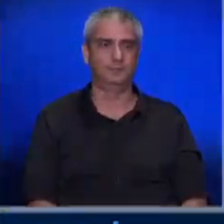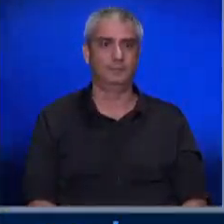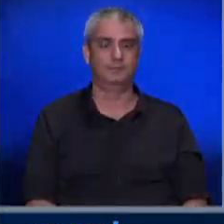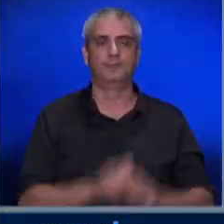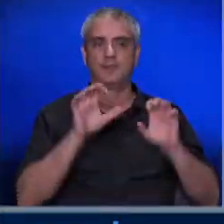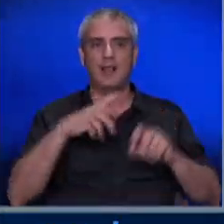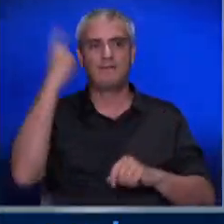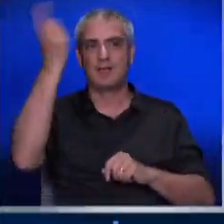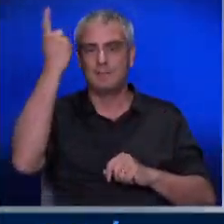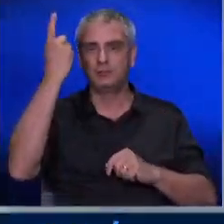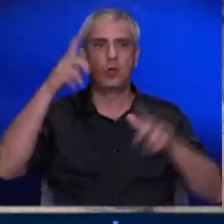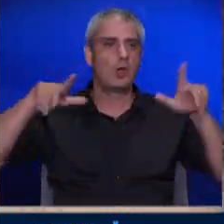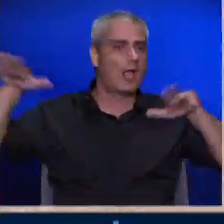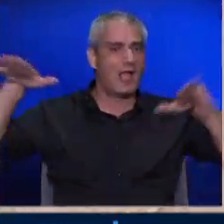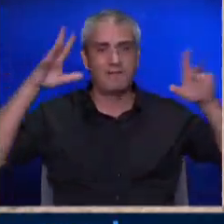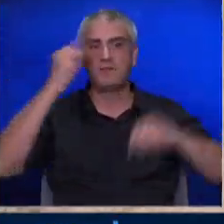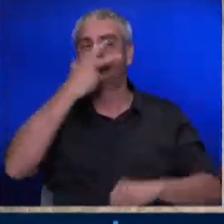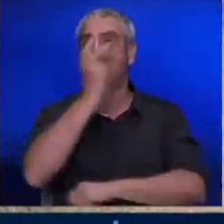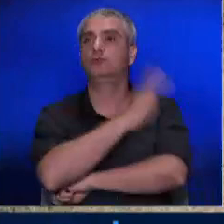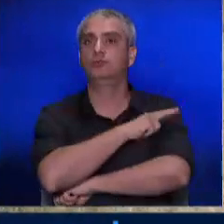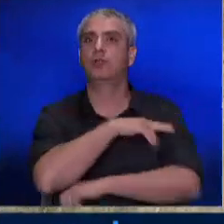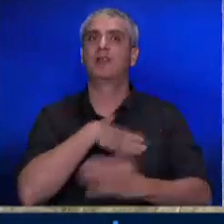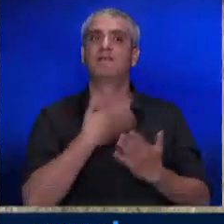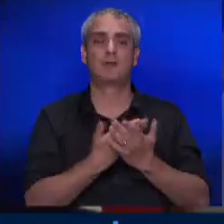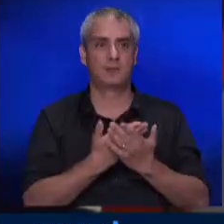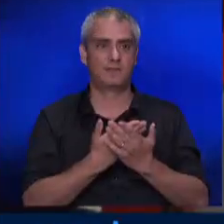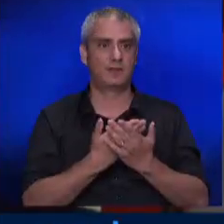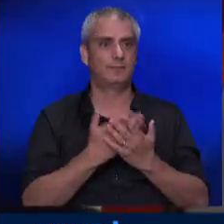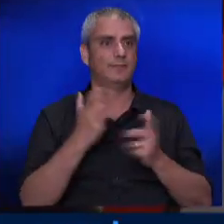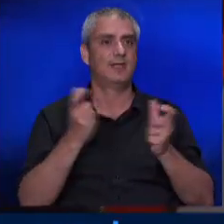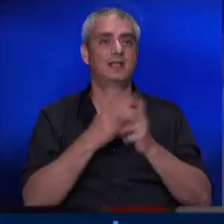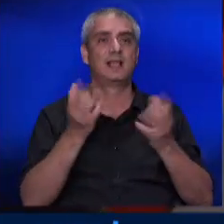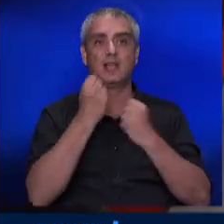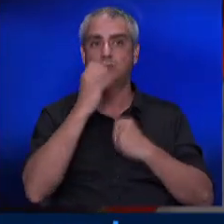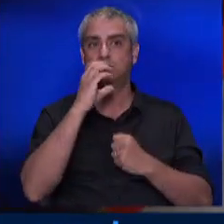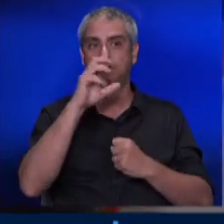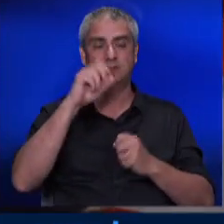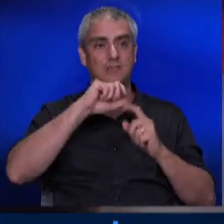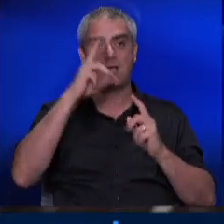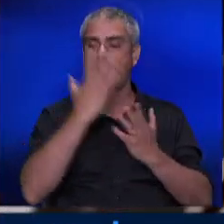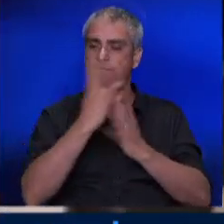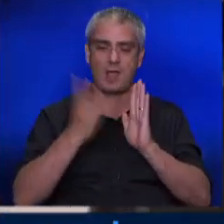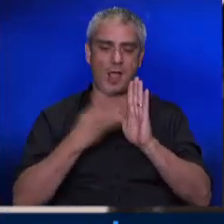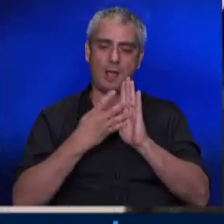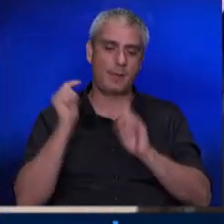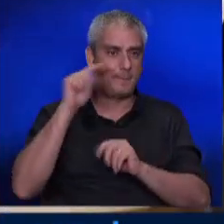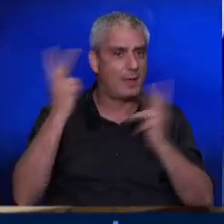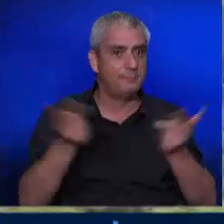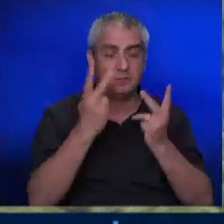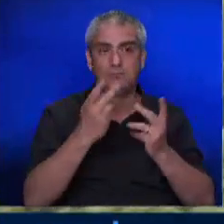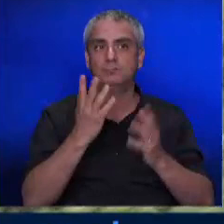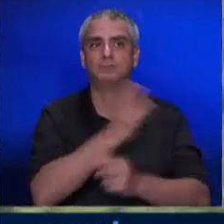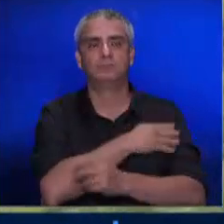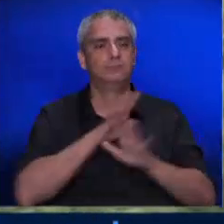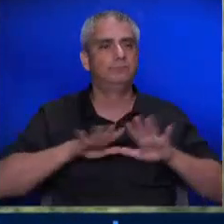כלבים, מסוק, רחפנים ועוד 300 שוטרים ומתנדבים. אחרי התחילות כרמל עשה לפחות איזה 4 גיחות לפה כבר. כוחות גדולים פשטו היום